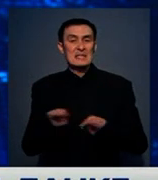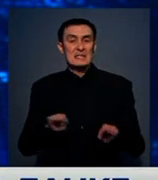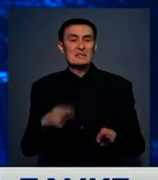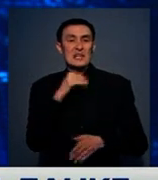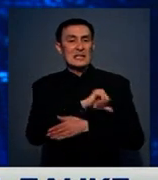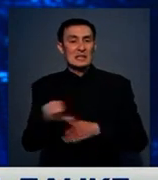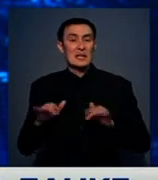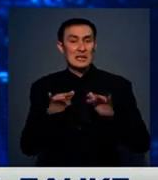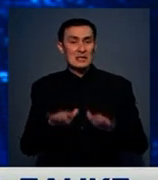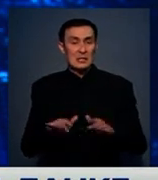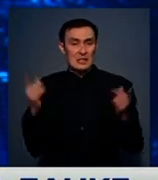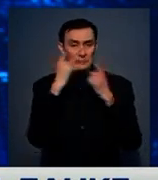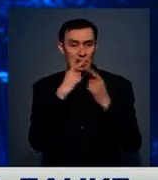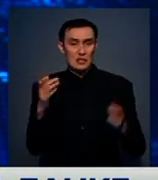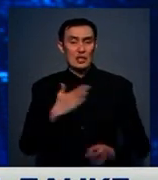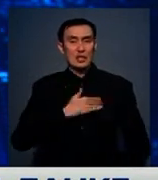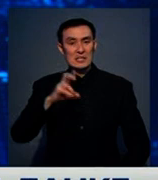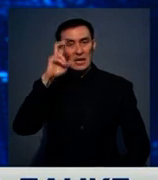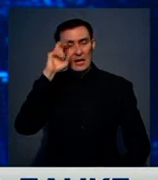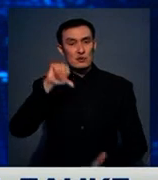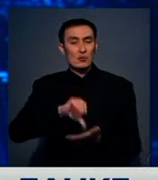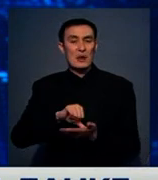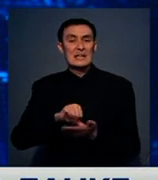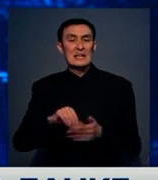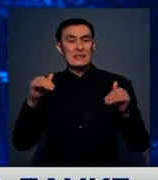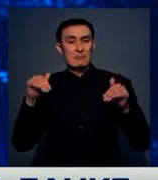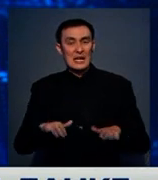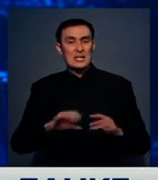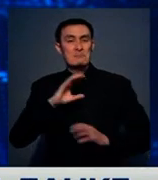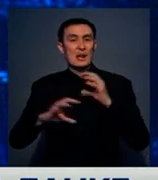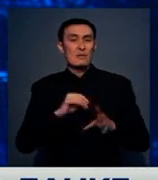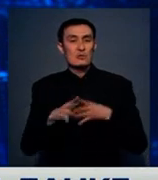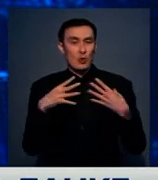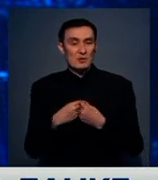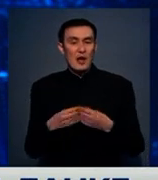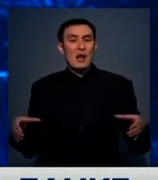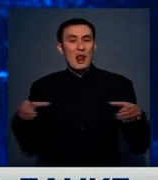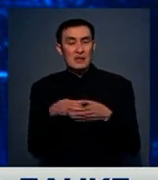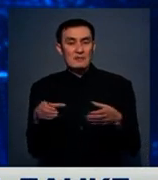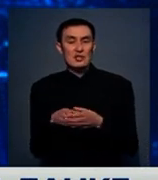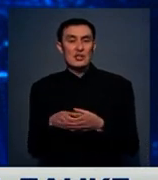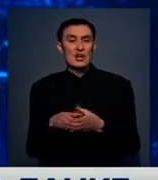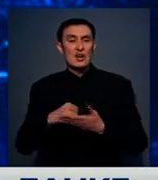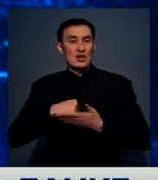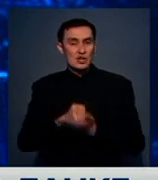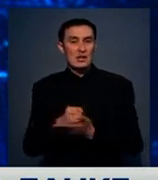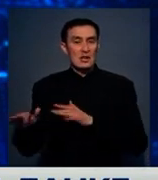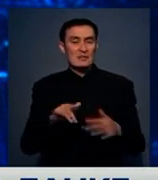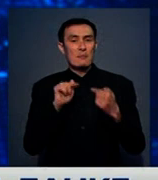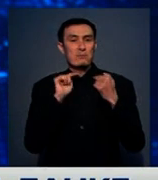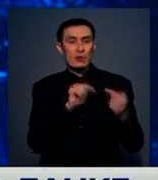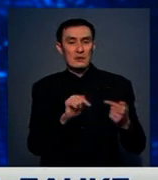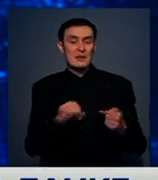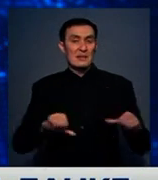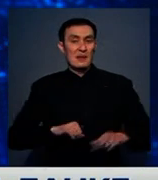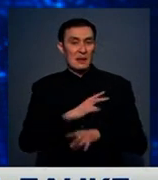Министерстве иностранных дел. Сообщается, что наша страна выступает за принятие мировым сообществом коллективных и решительных действий в борьбе с этим